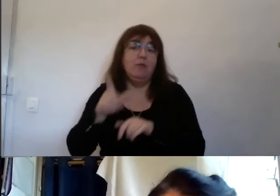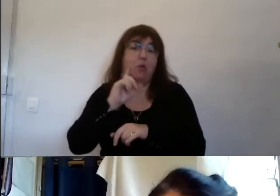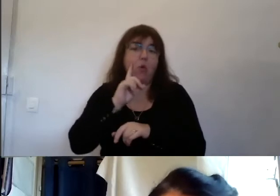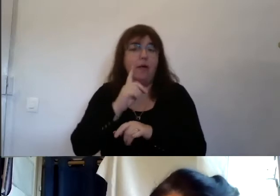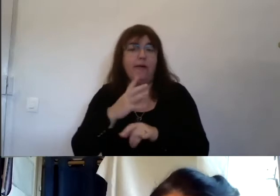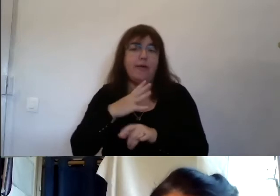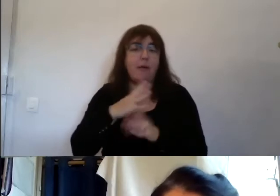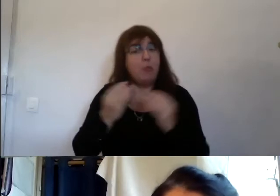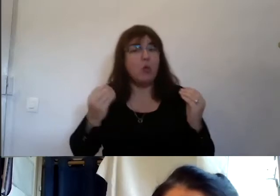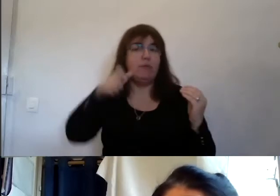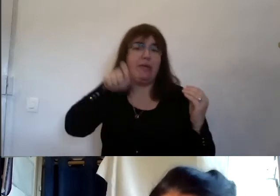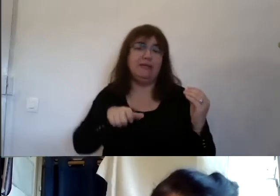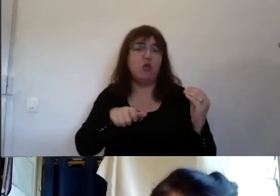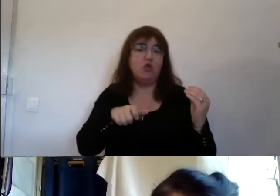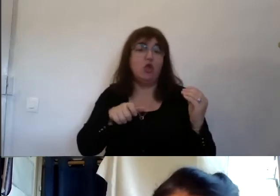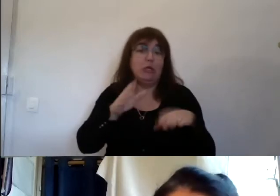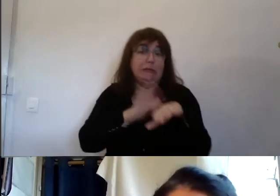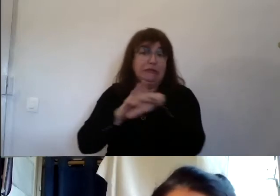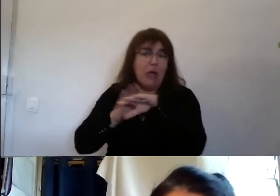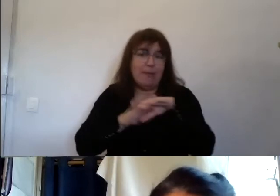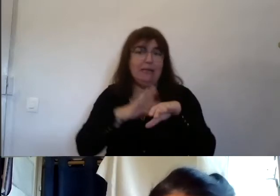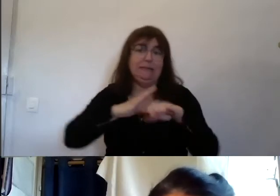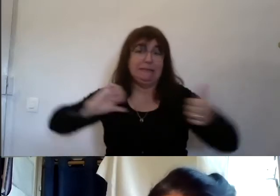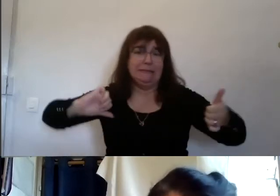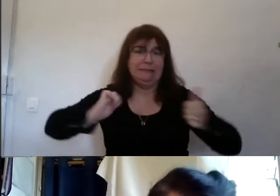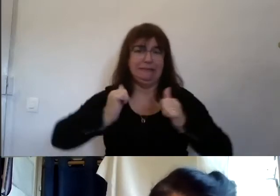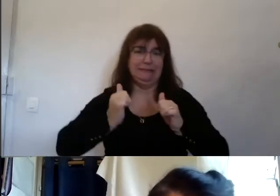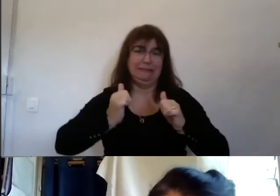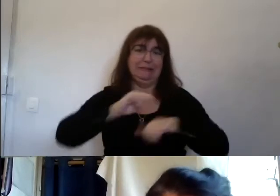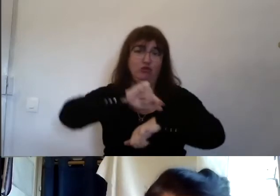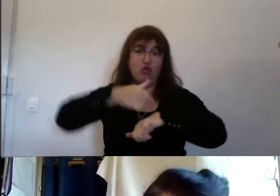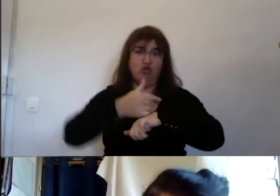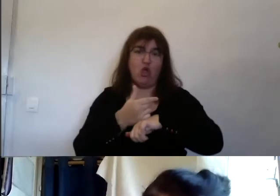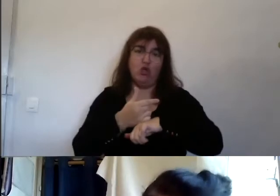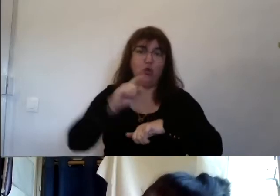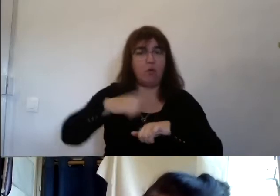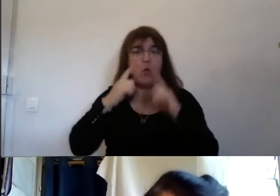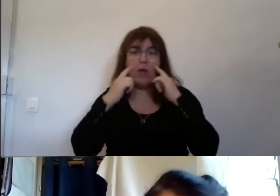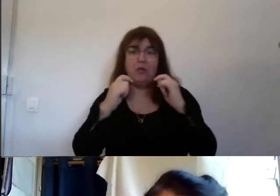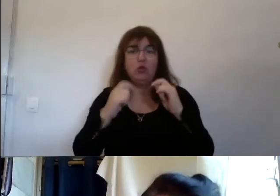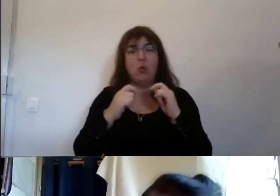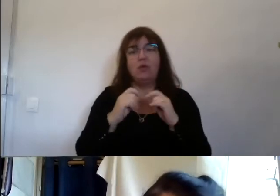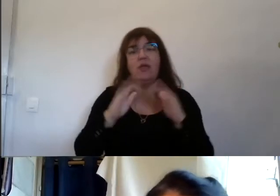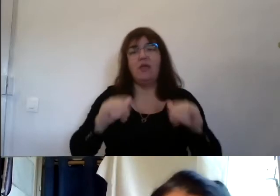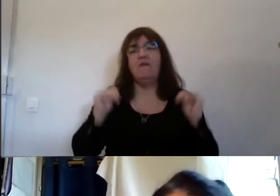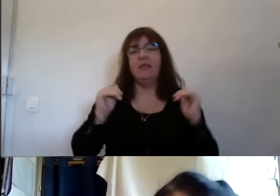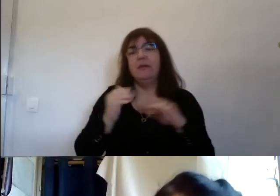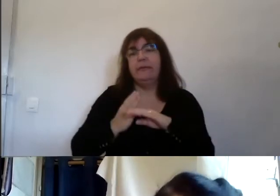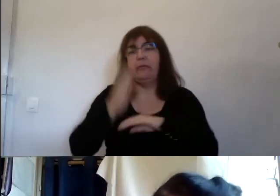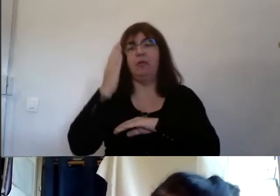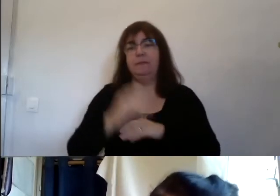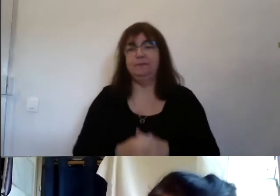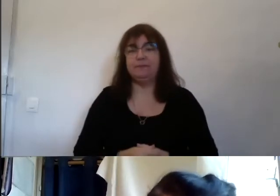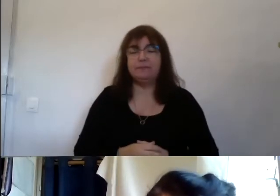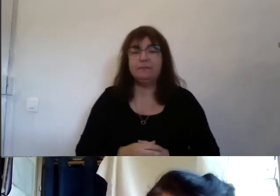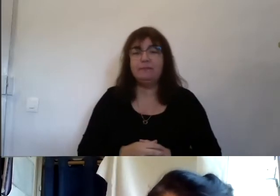que je rappelle qu'on a quand même un timing à respecter et qu'il faudra qu'on soit vigilant par rapport à ça. Voilà, donc avant de commencer cette table